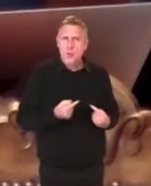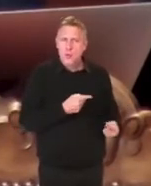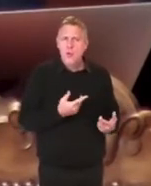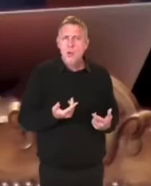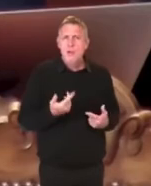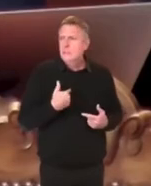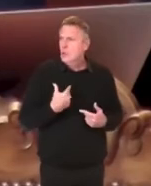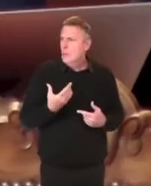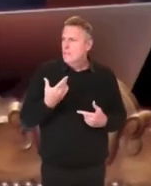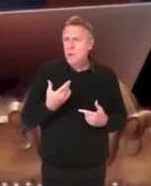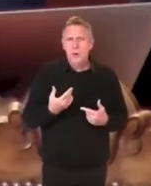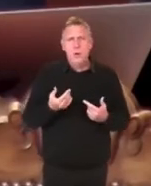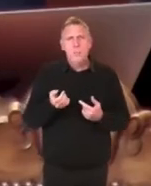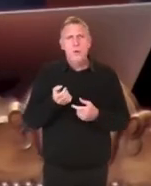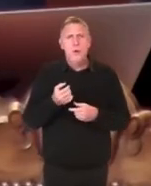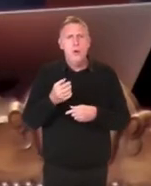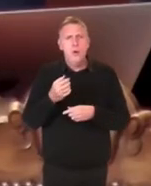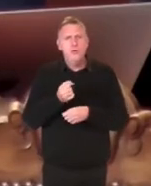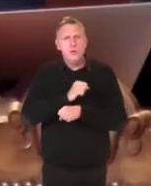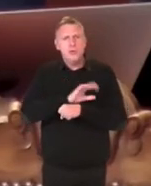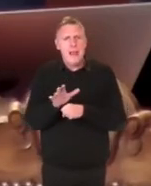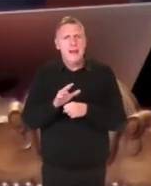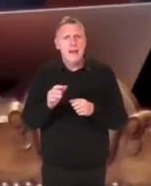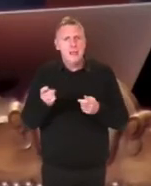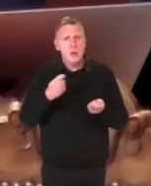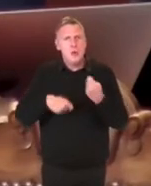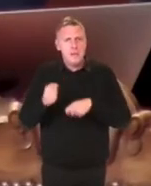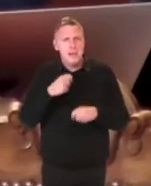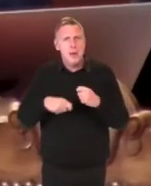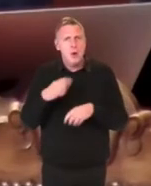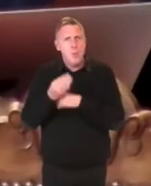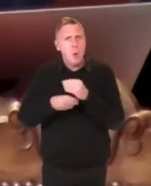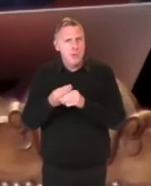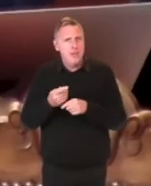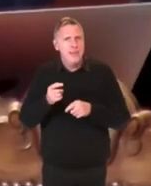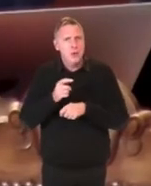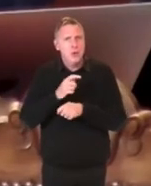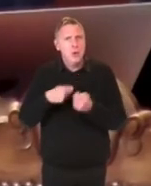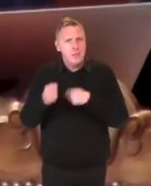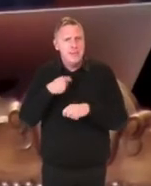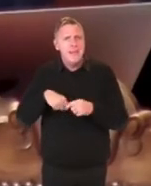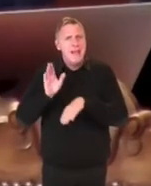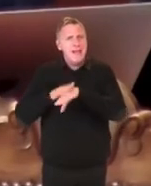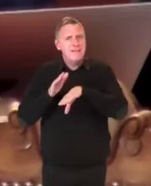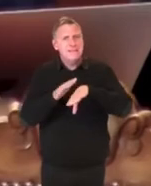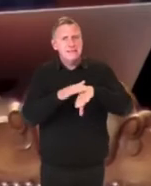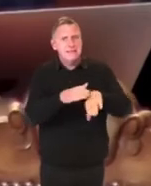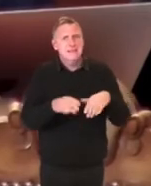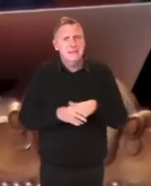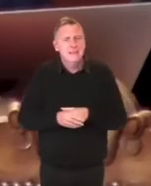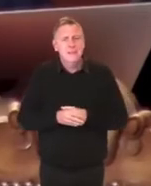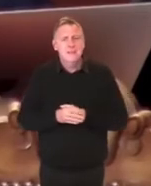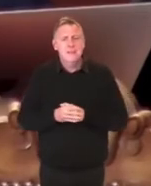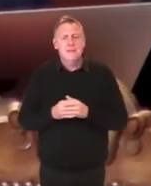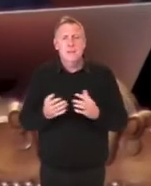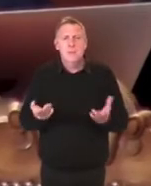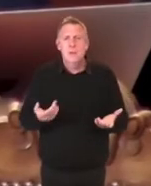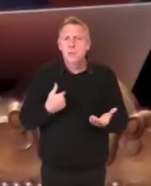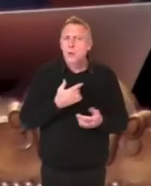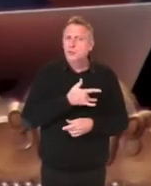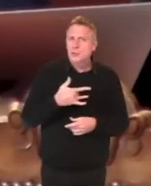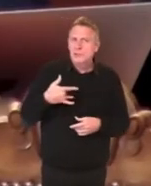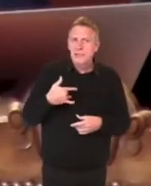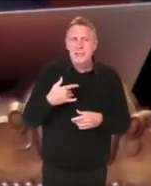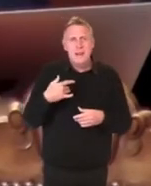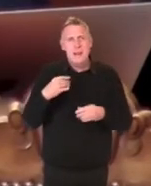hier et avant-hier, sans doute parce qu'effectivement ce projet nécessaire, tant pour notre santé que pour notre planète, eh bien, a